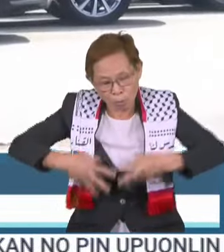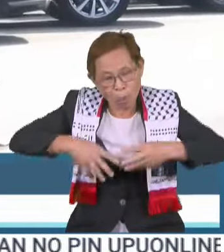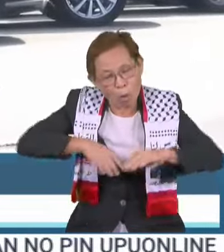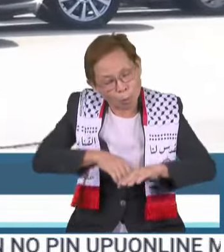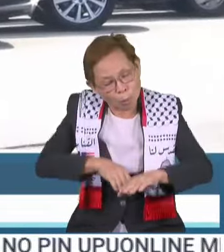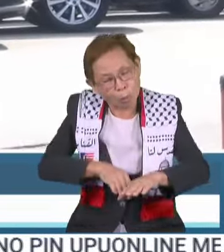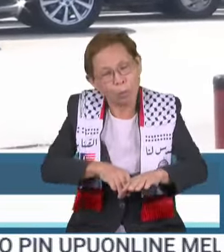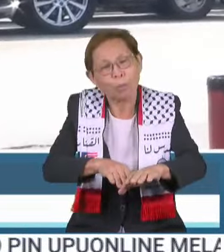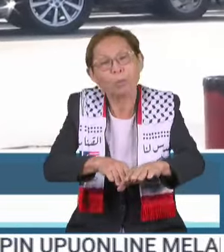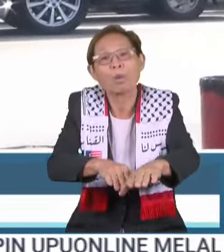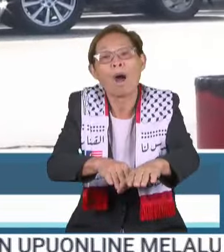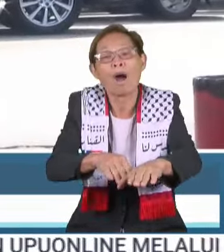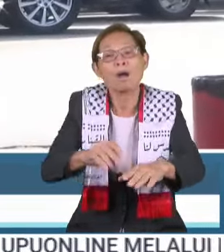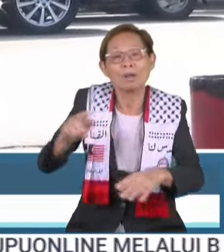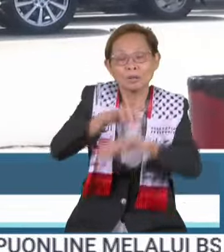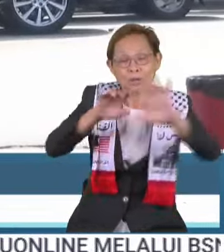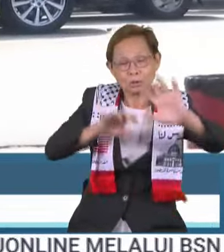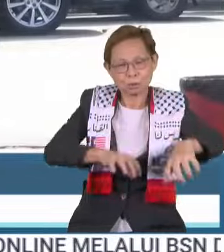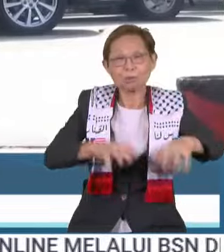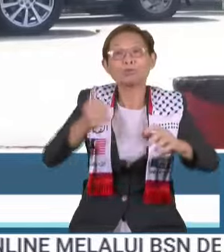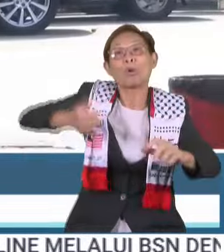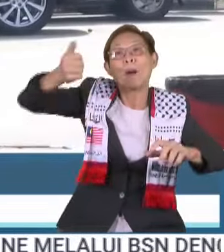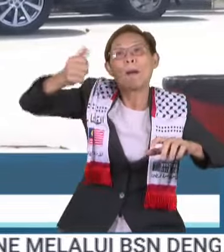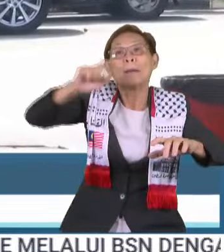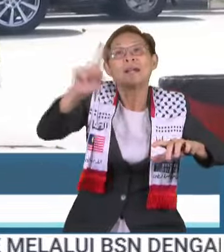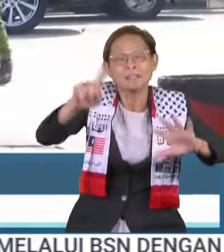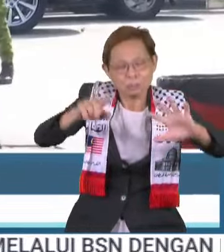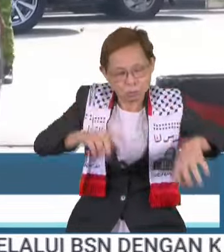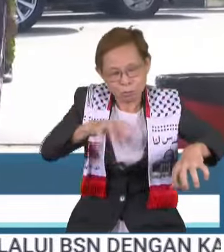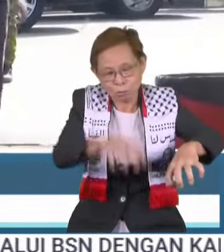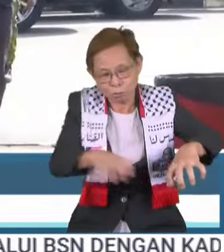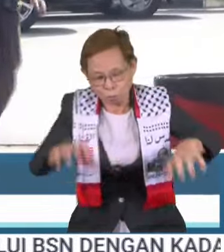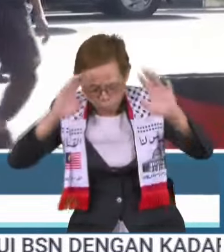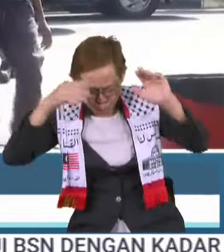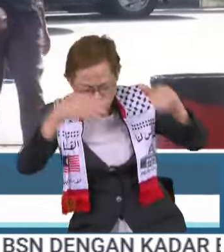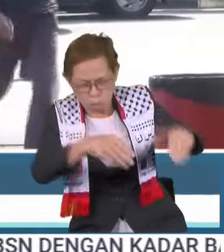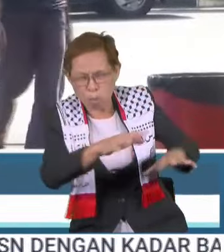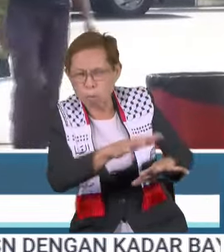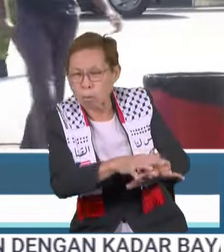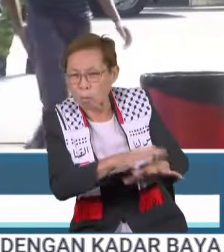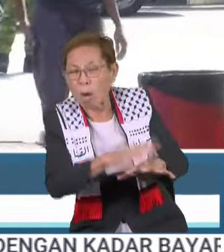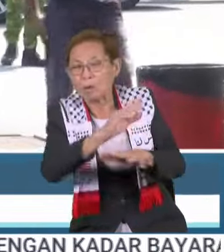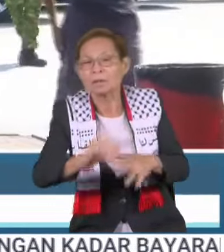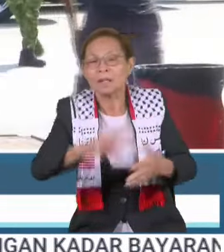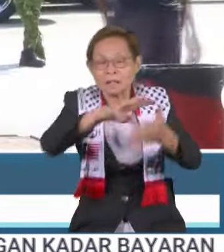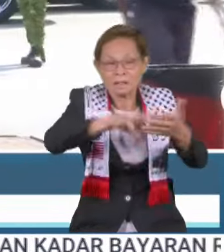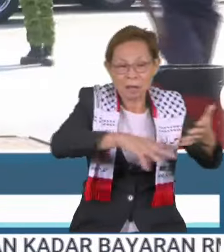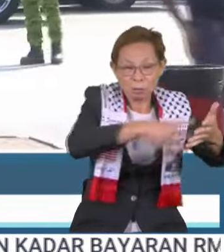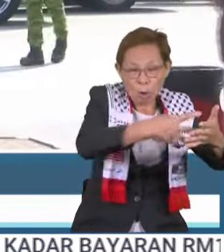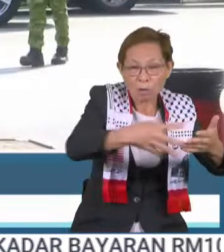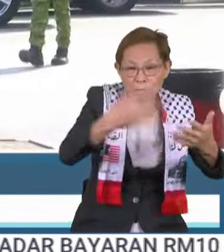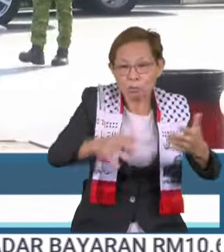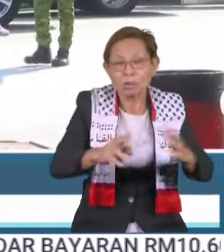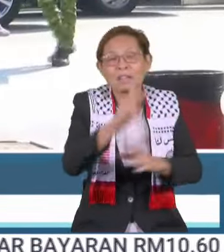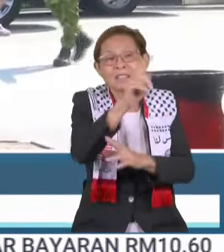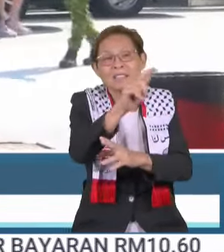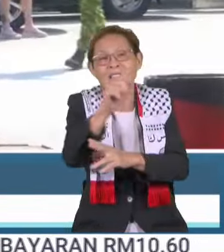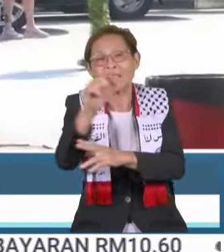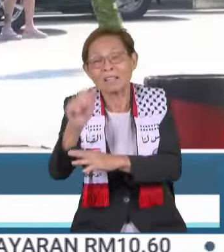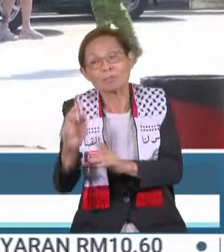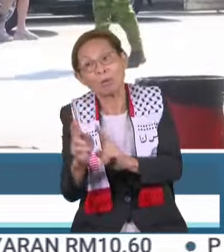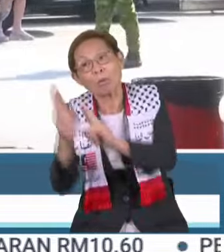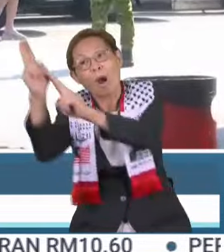lalu lintas terutamanya di zon-zon yang menjadi tumpuan. Manakala jadual cadangan perjalanan TTA telah dimuat naik di saluran